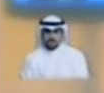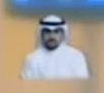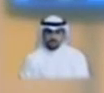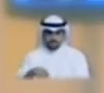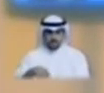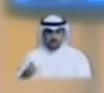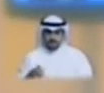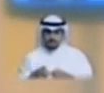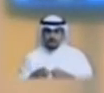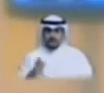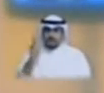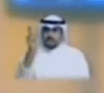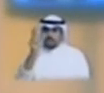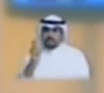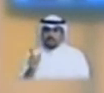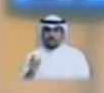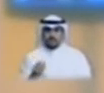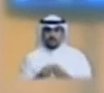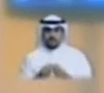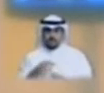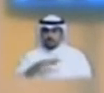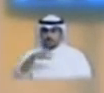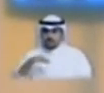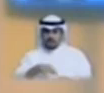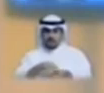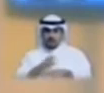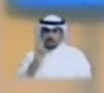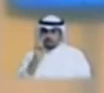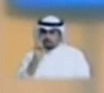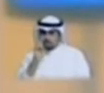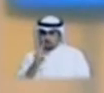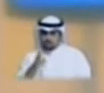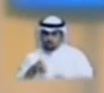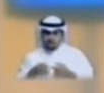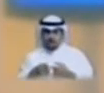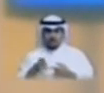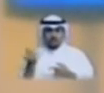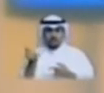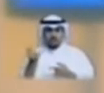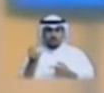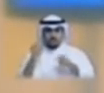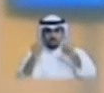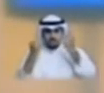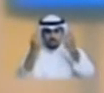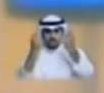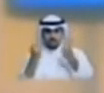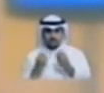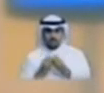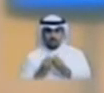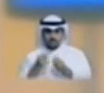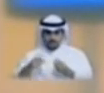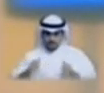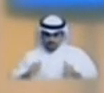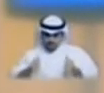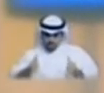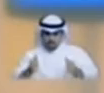وإلى ميلانو، حيث تتجه الأنظار إلى الجناح الكويتي في معرض إكسبو 2015، حيث تمضي